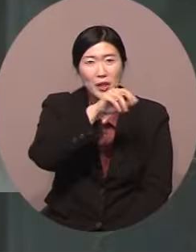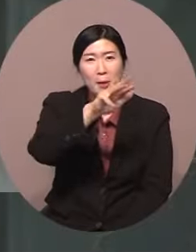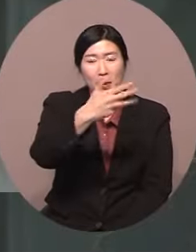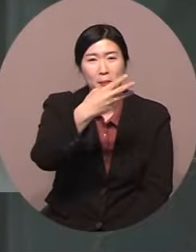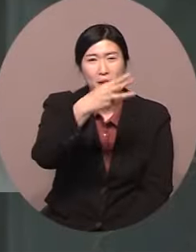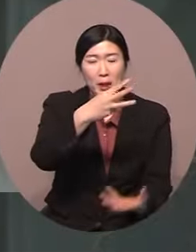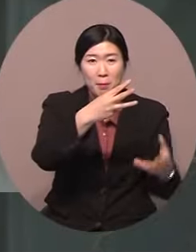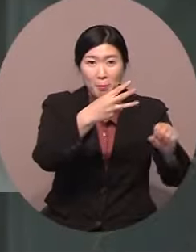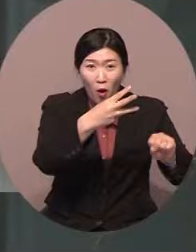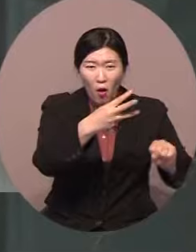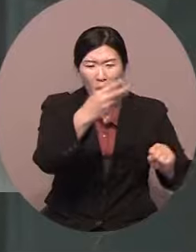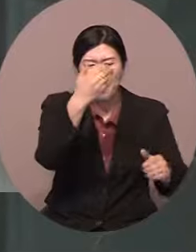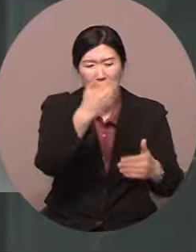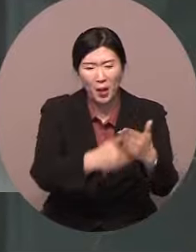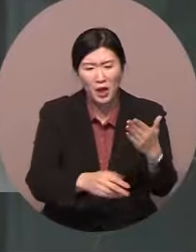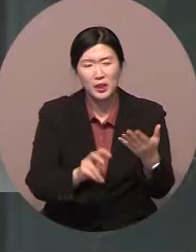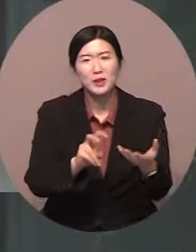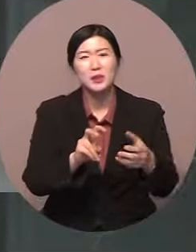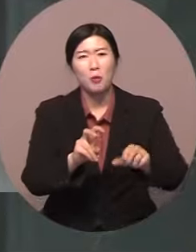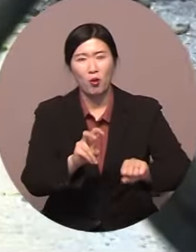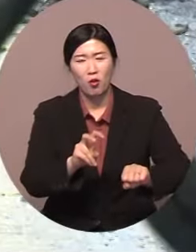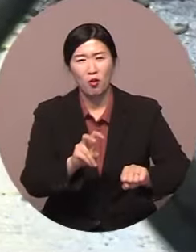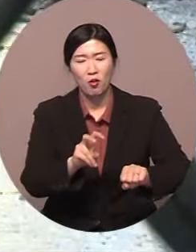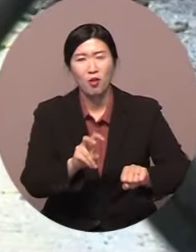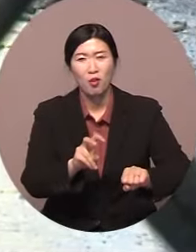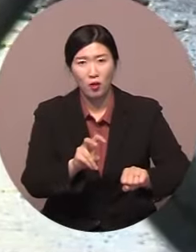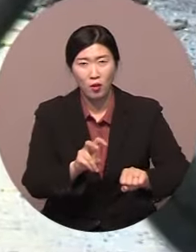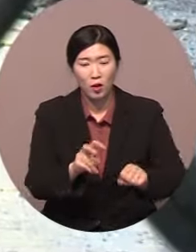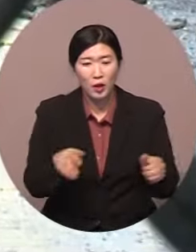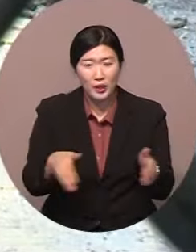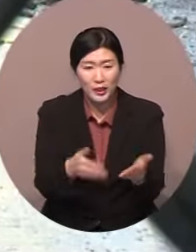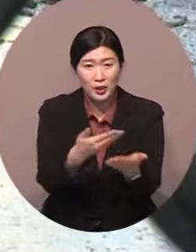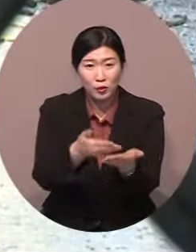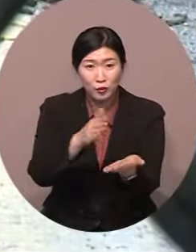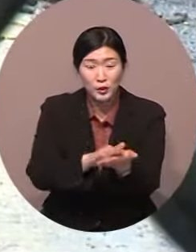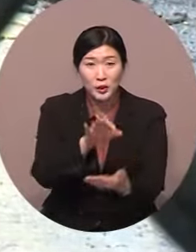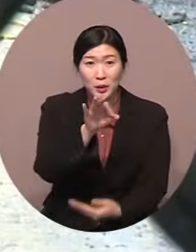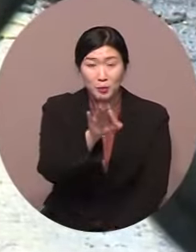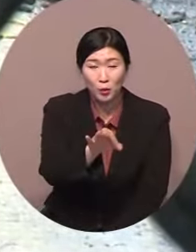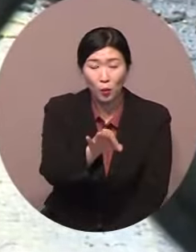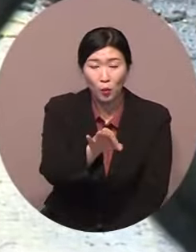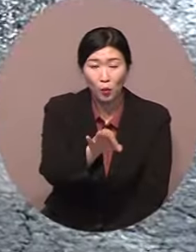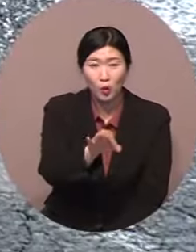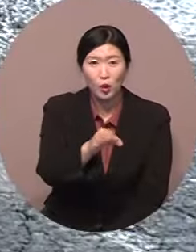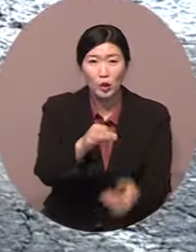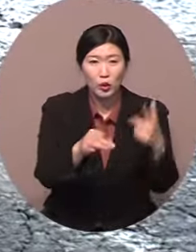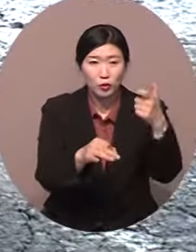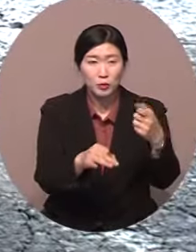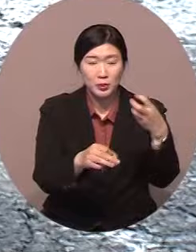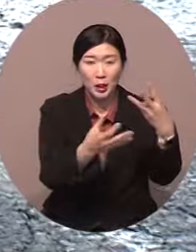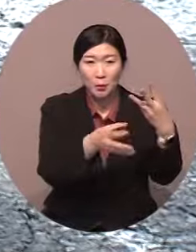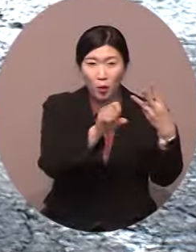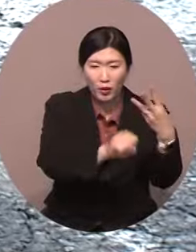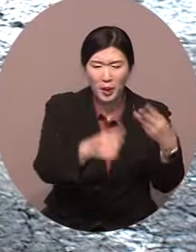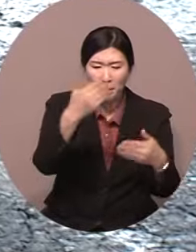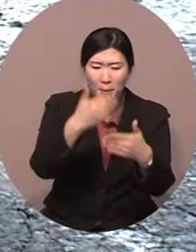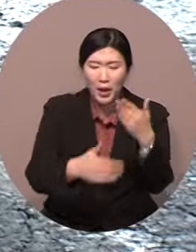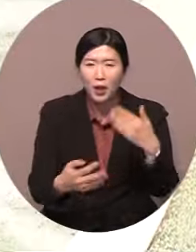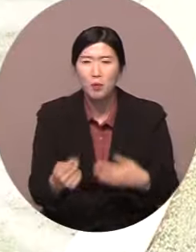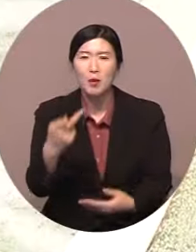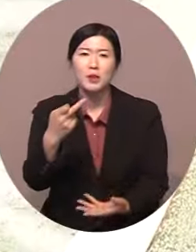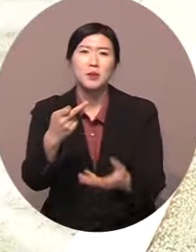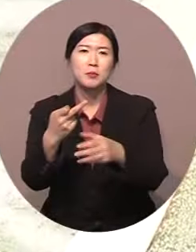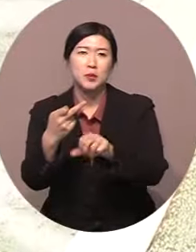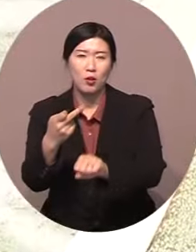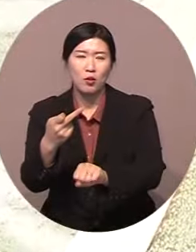803억 원에서 20억 원 감액되고 도로 유지 보수비는 기존 63억 원에서 12억